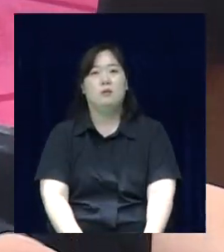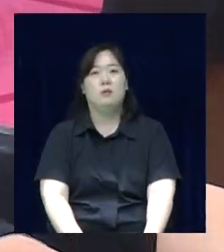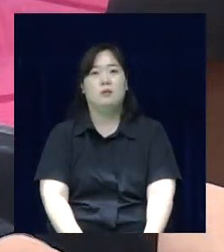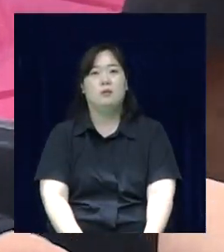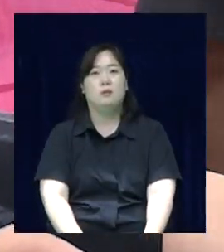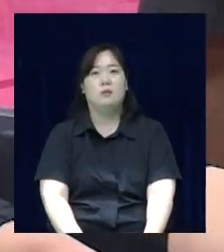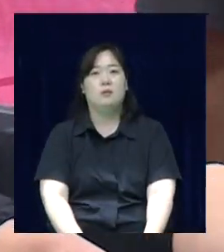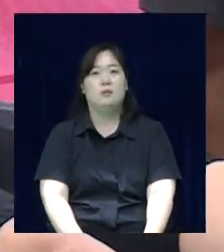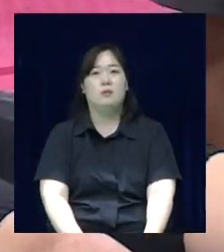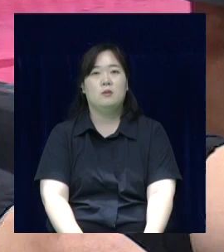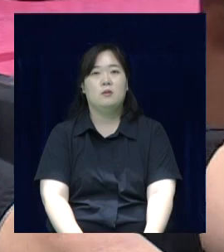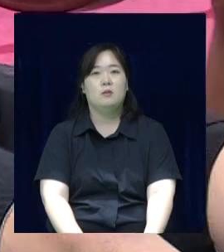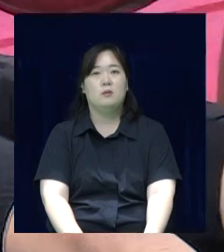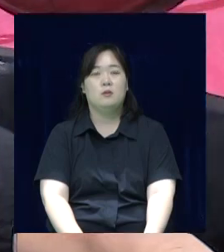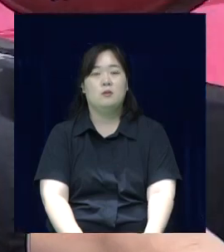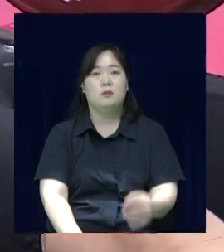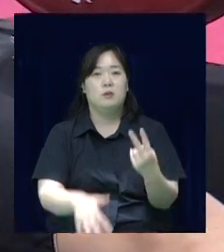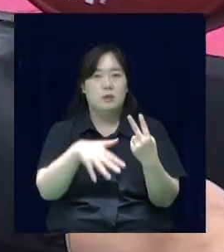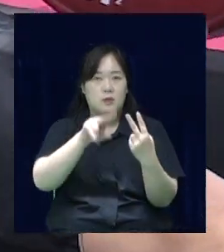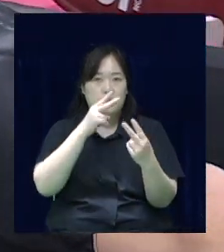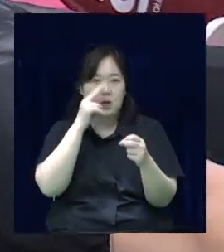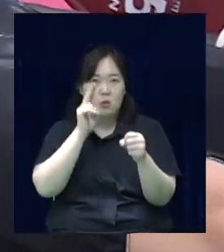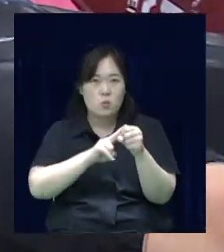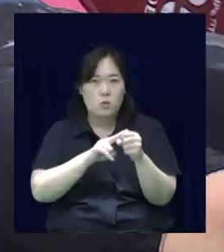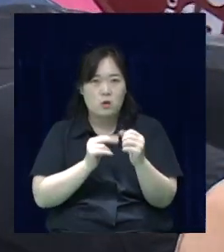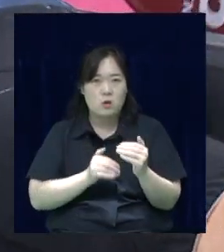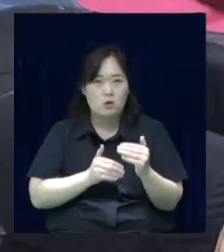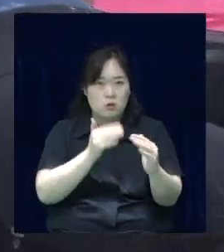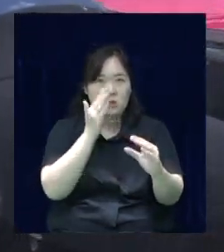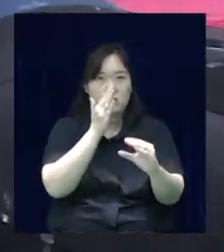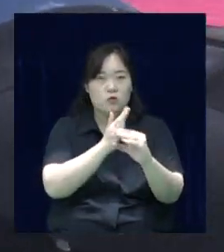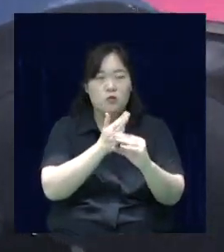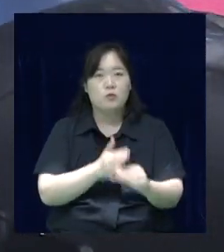음성고 소속의 이재관 2차 시도 이어지고 있습니다.